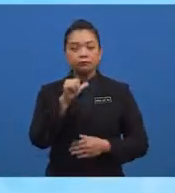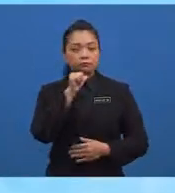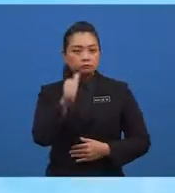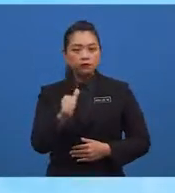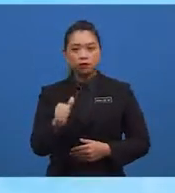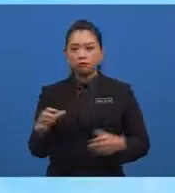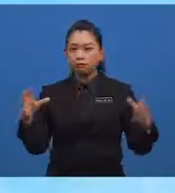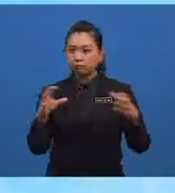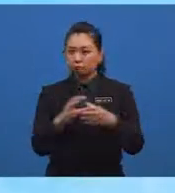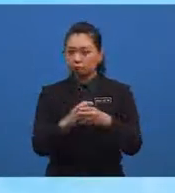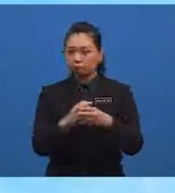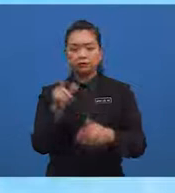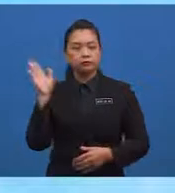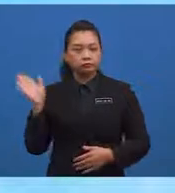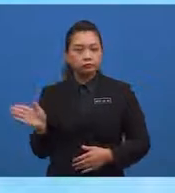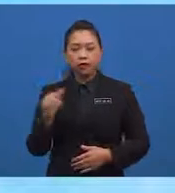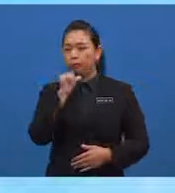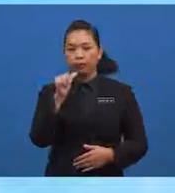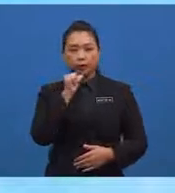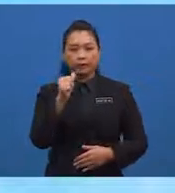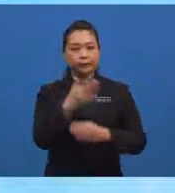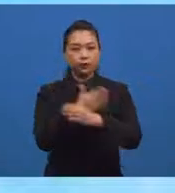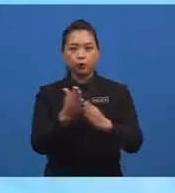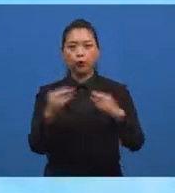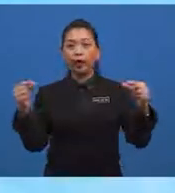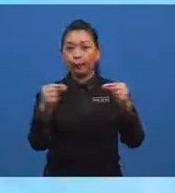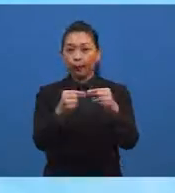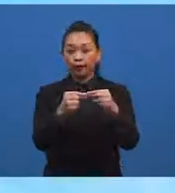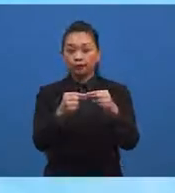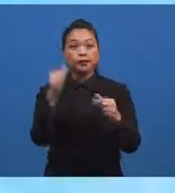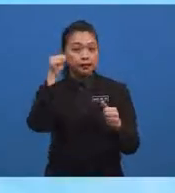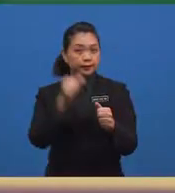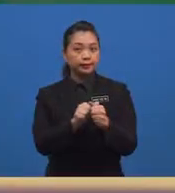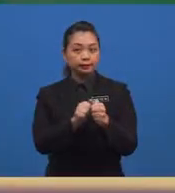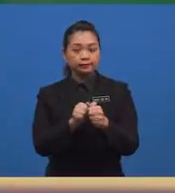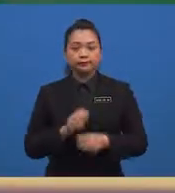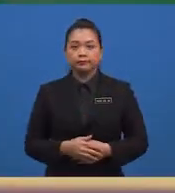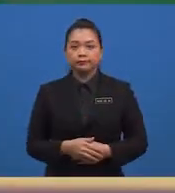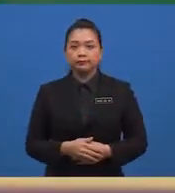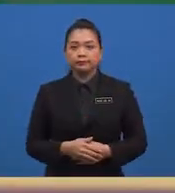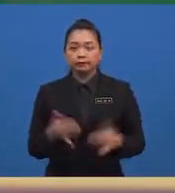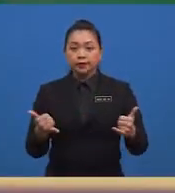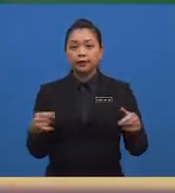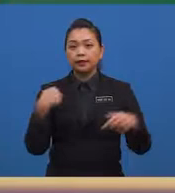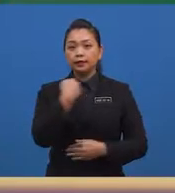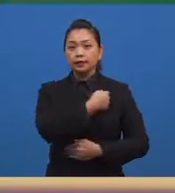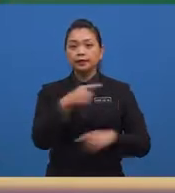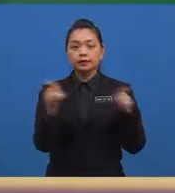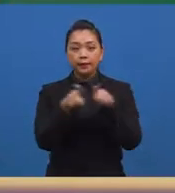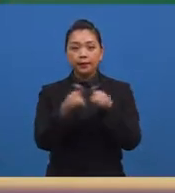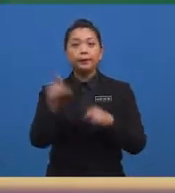bercantum, ia bukan bentuk gabungan. Ingat ya, murid-murid? Jom kita sama-sama